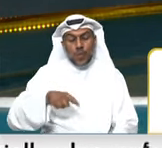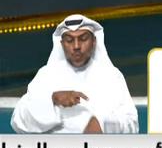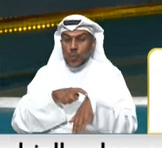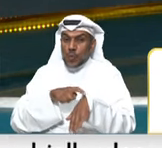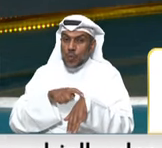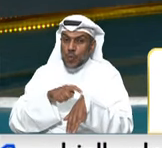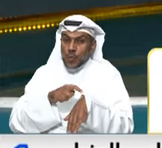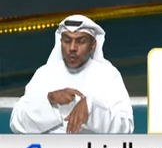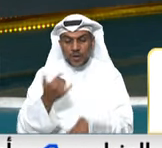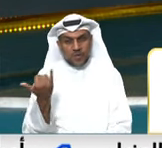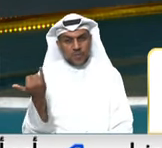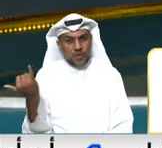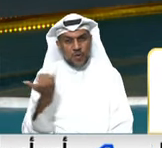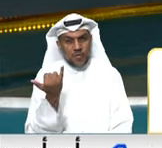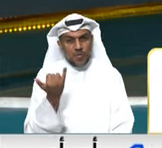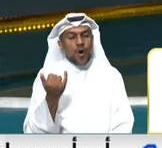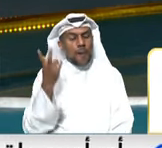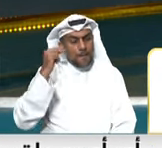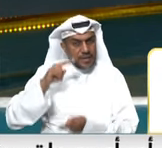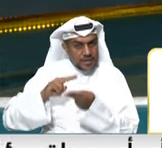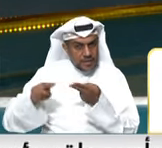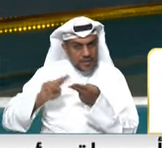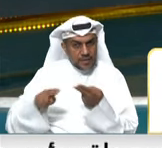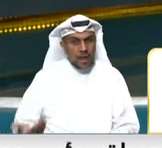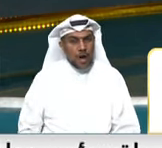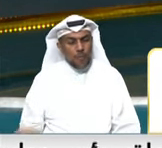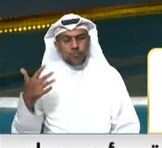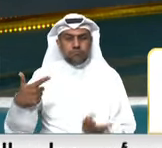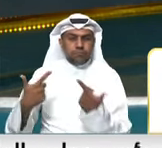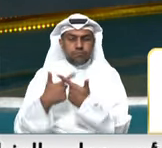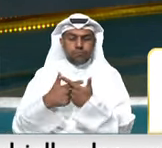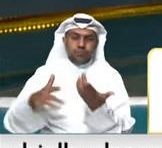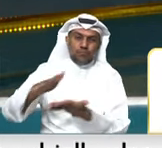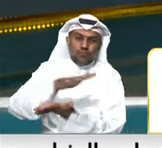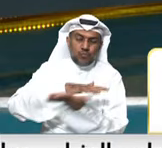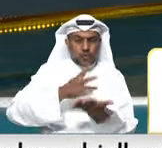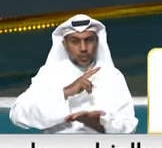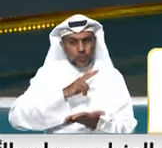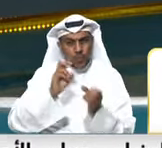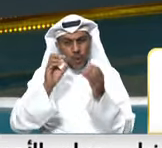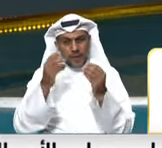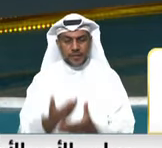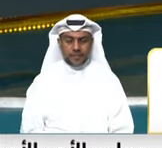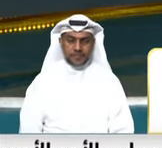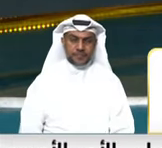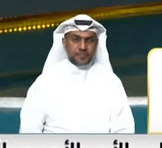تكون فيه المنطقة إلى السلام بعد عقود من الأزمات والحروب والصراعات.